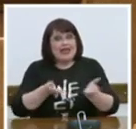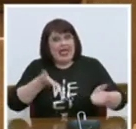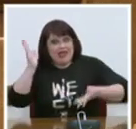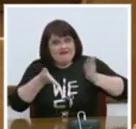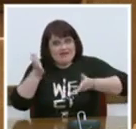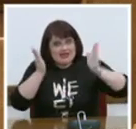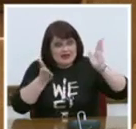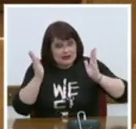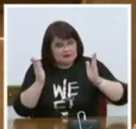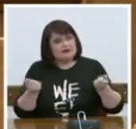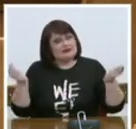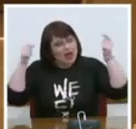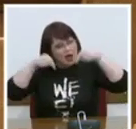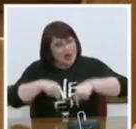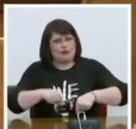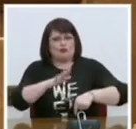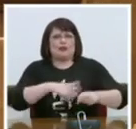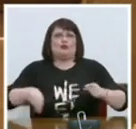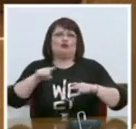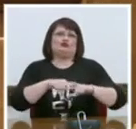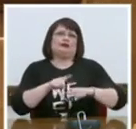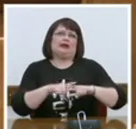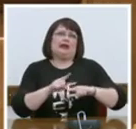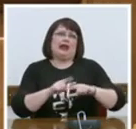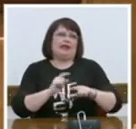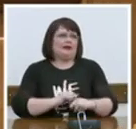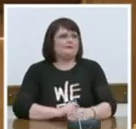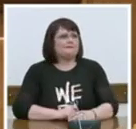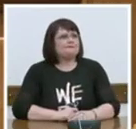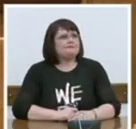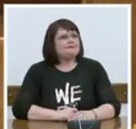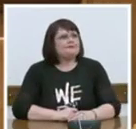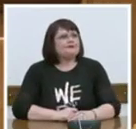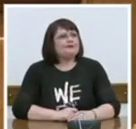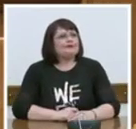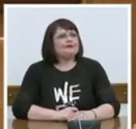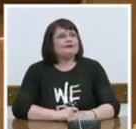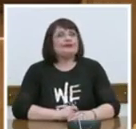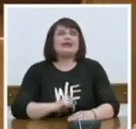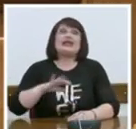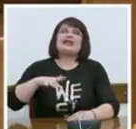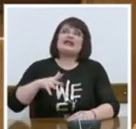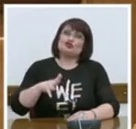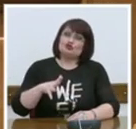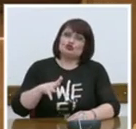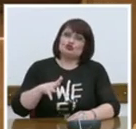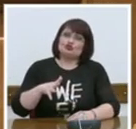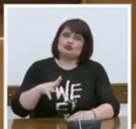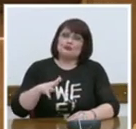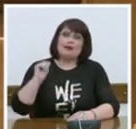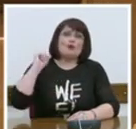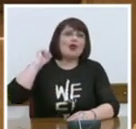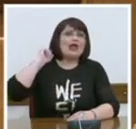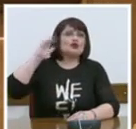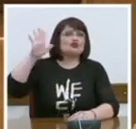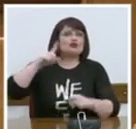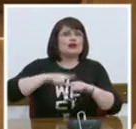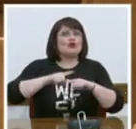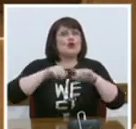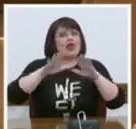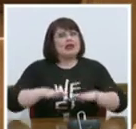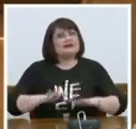τελευταία χρόνια. Οι υψηλάντιδες υπάρχουν και σήμερα. Ίσως από τους απόδημους Έλληνες ξανάρθει